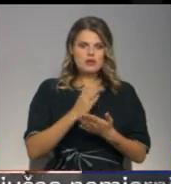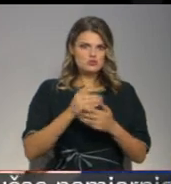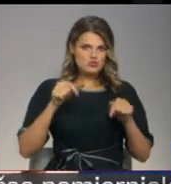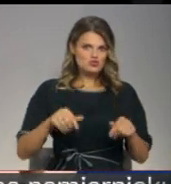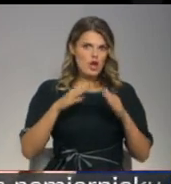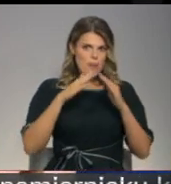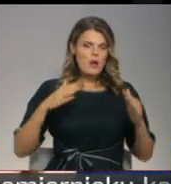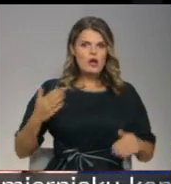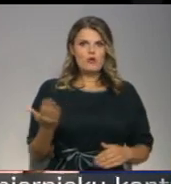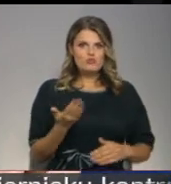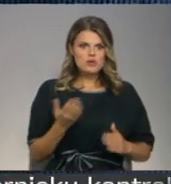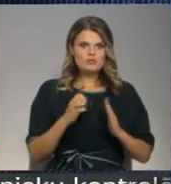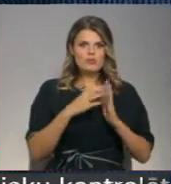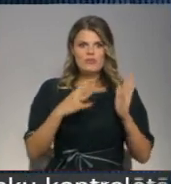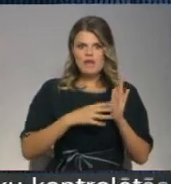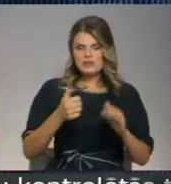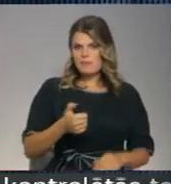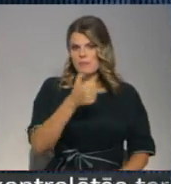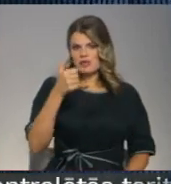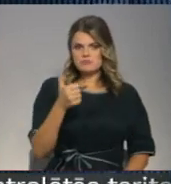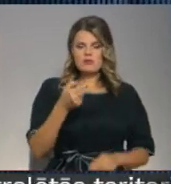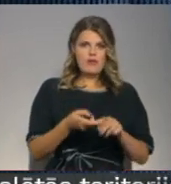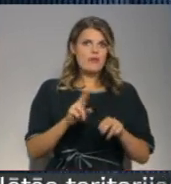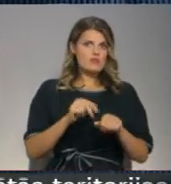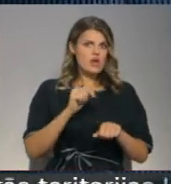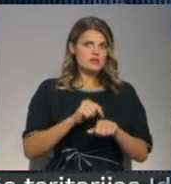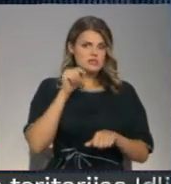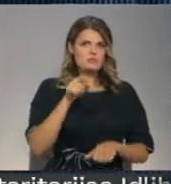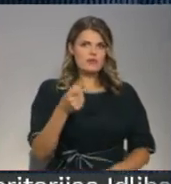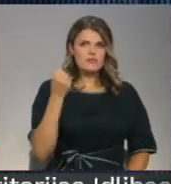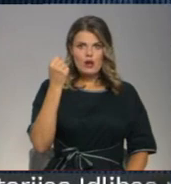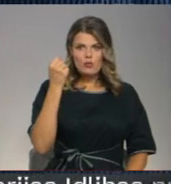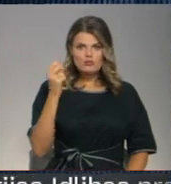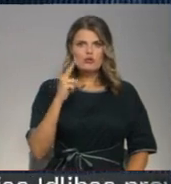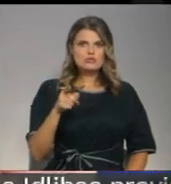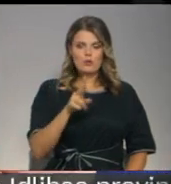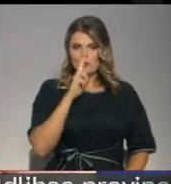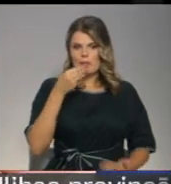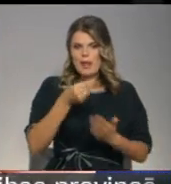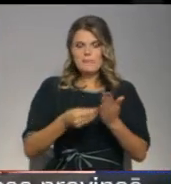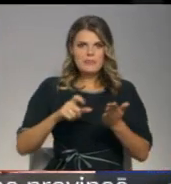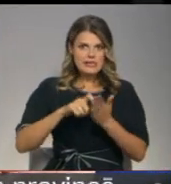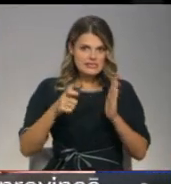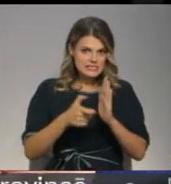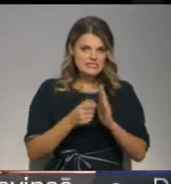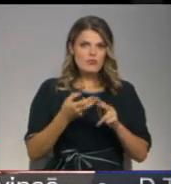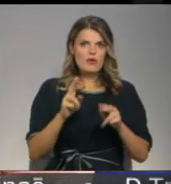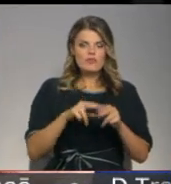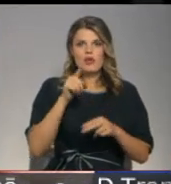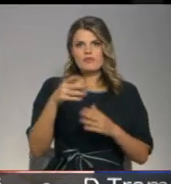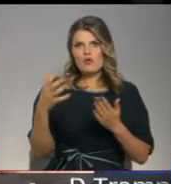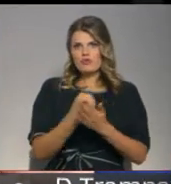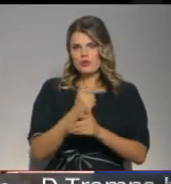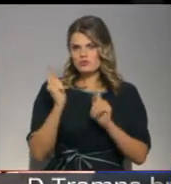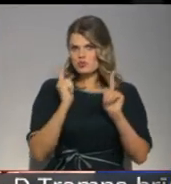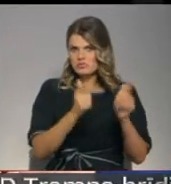mājā nocīvojis 19 gadus. Tāds iespējas ir, vai ne, ka tev draud, ka tu nepirks to dzīvokli, tad tev ņems un